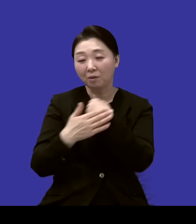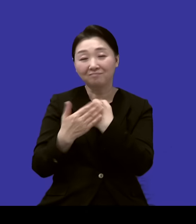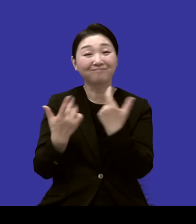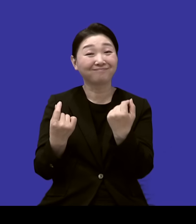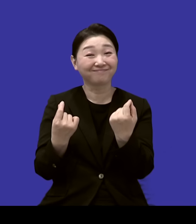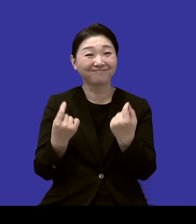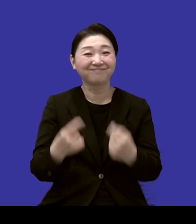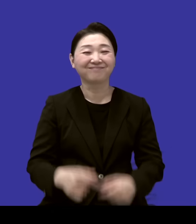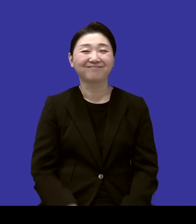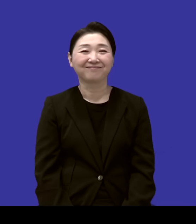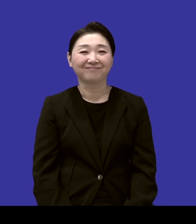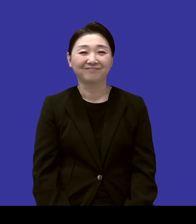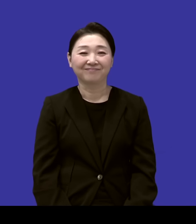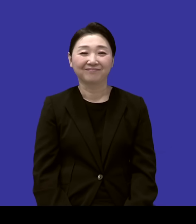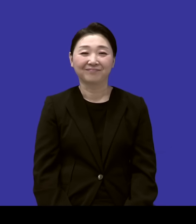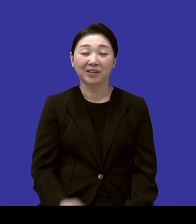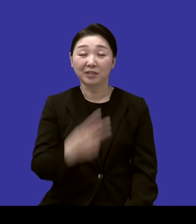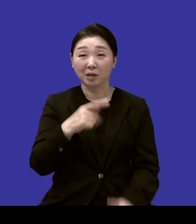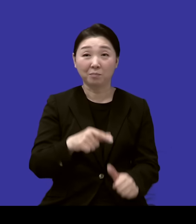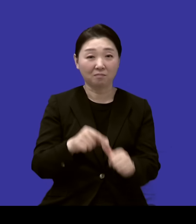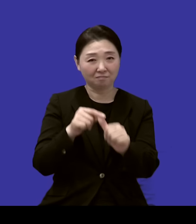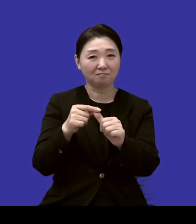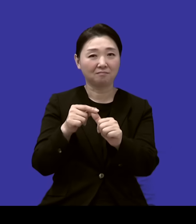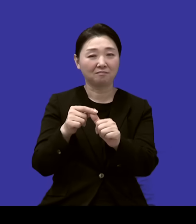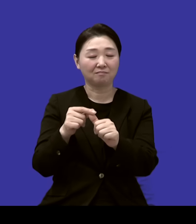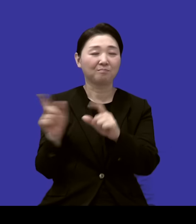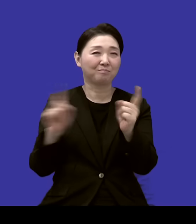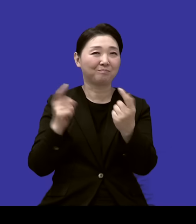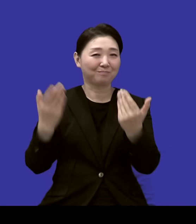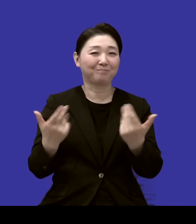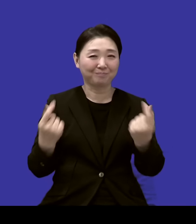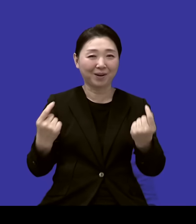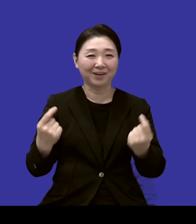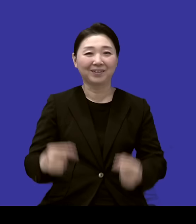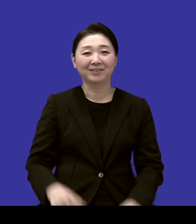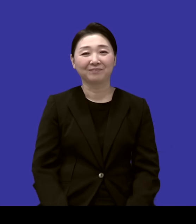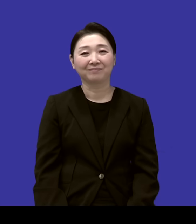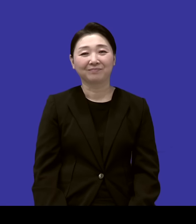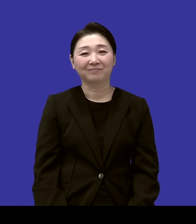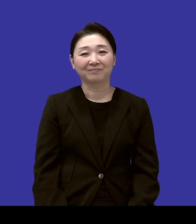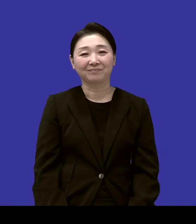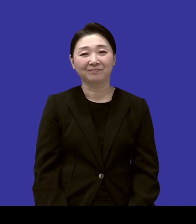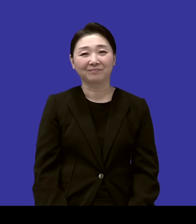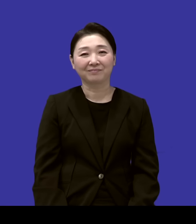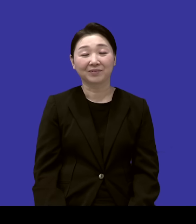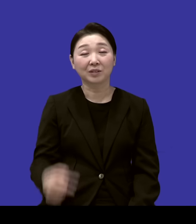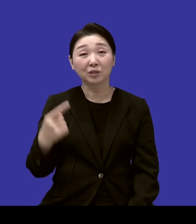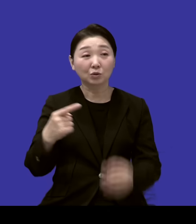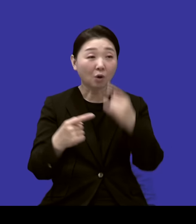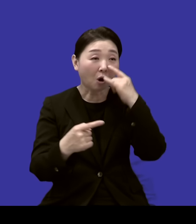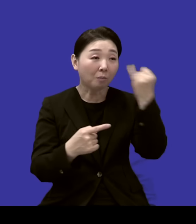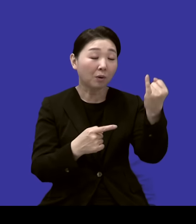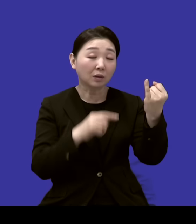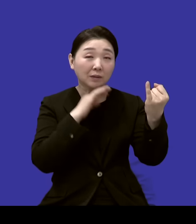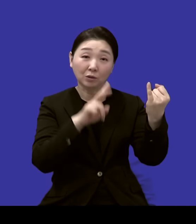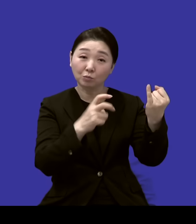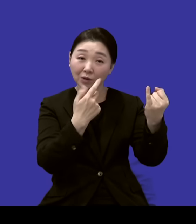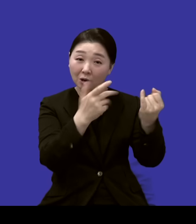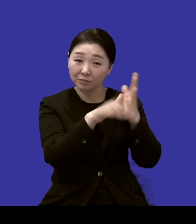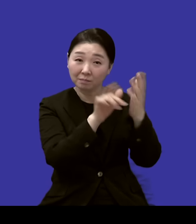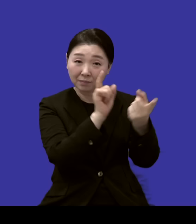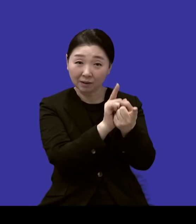생명의 은인이에요. 한 생명을 다시 살린 한 생명을 거야. 살린 네, 거니까. 맞습니다. 아유, 그러면 이제 그 이후에 어머님은 29에 만나셨어요?